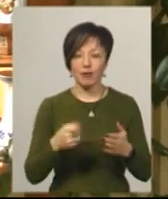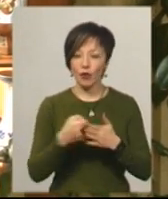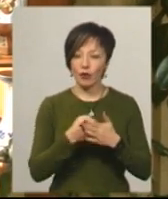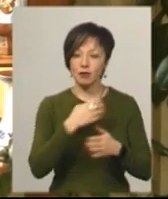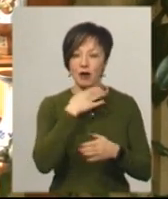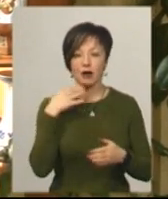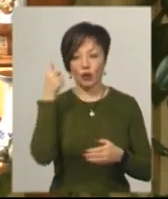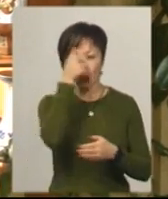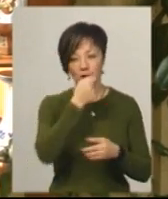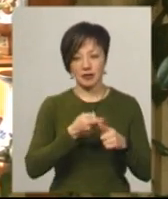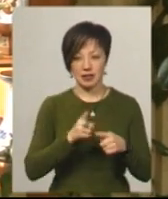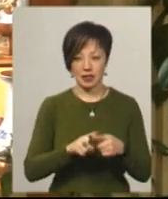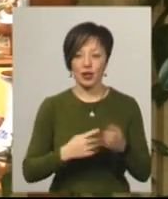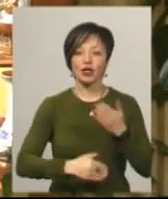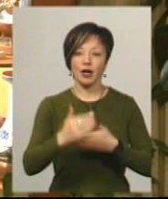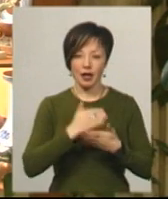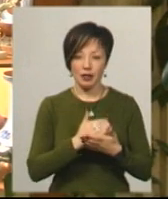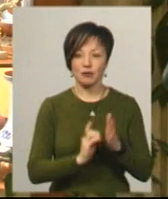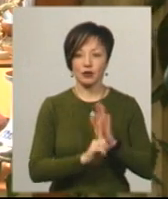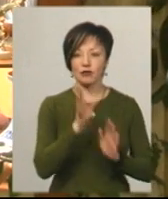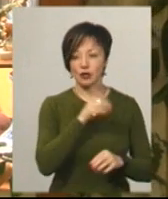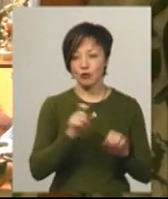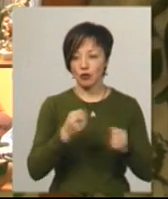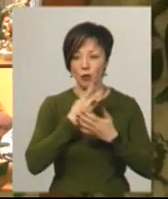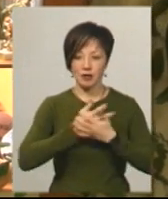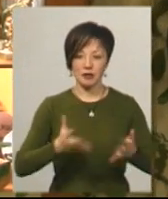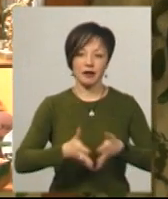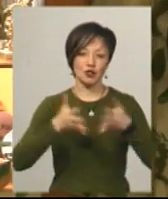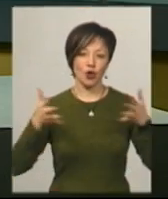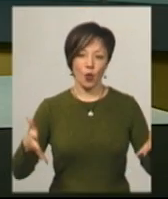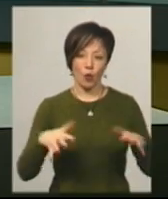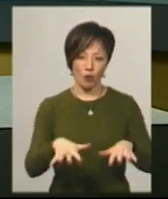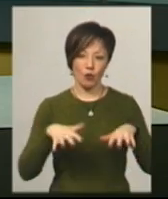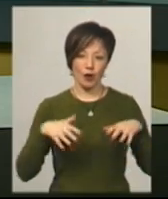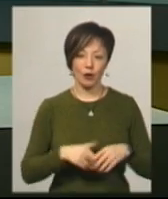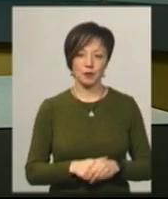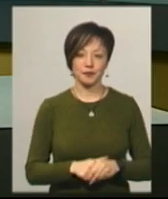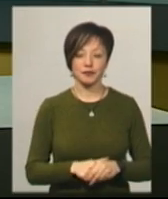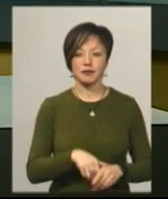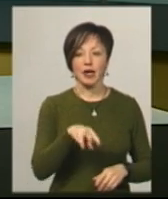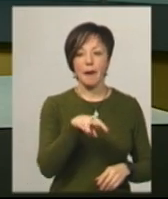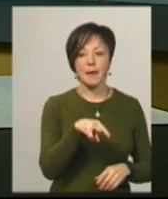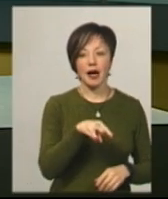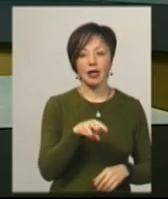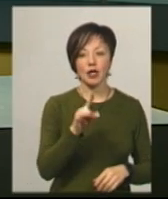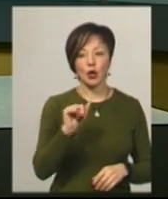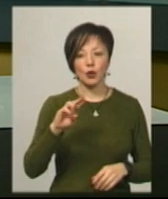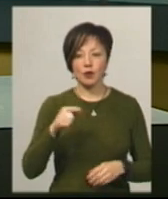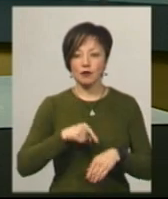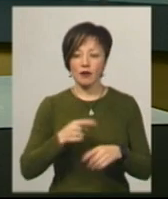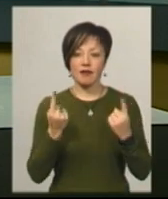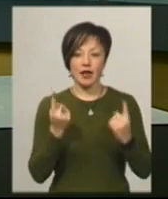скільки займаюся, і нарешті прийшов час, коли я можу це показати на широку арену. Марина Круть каже, відчуває